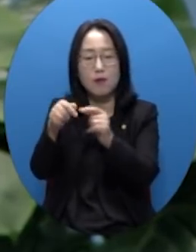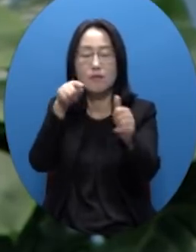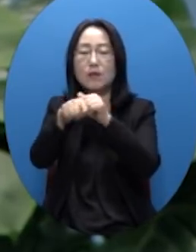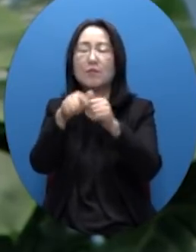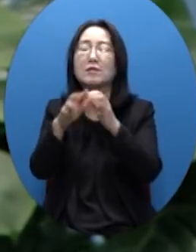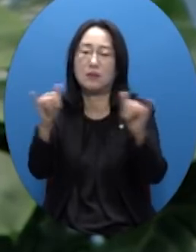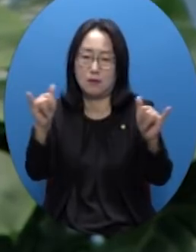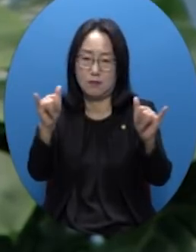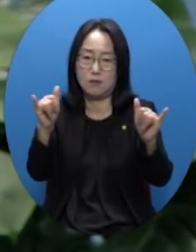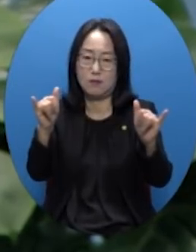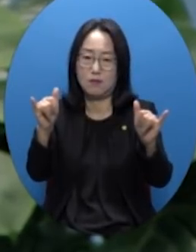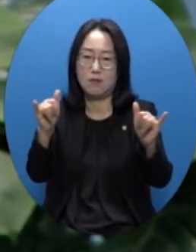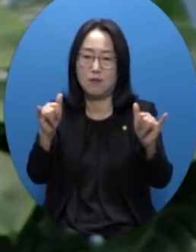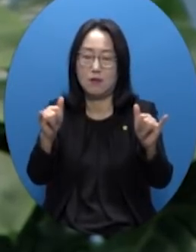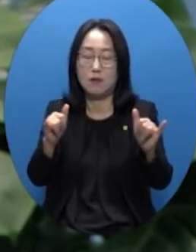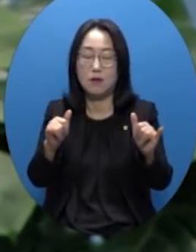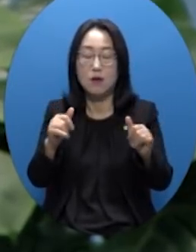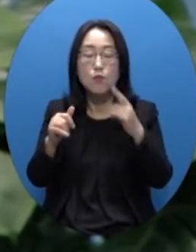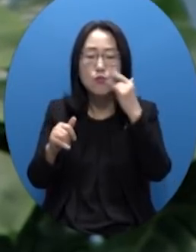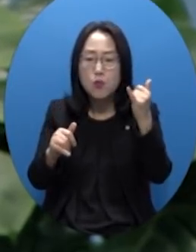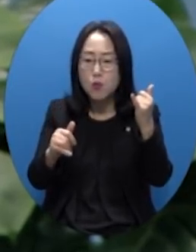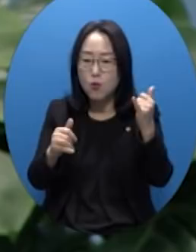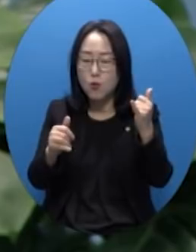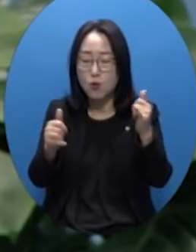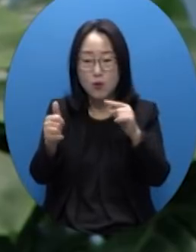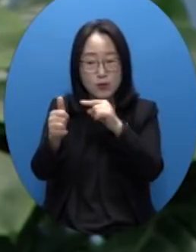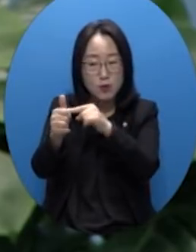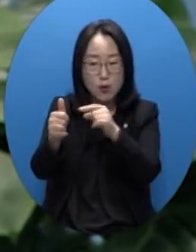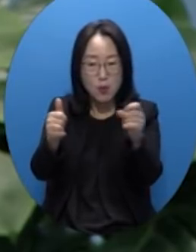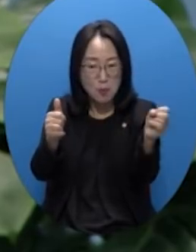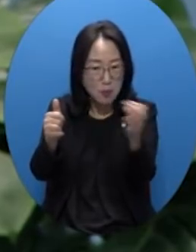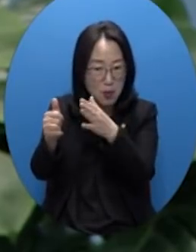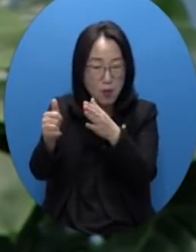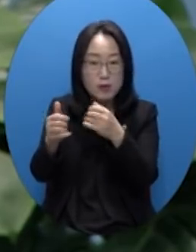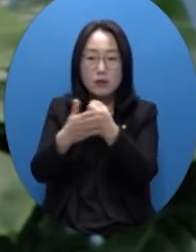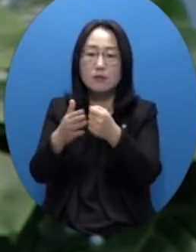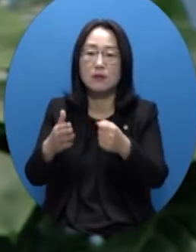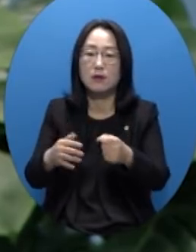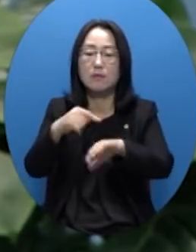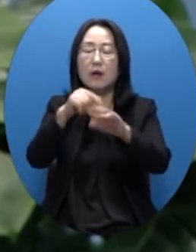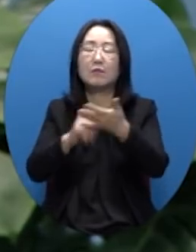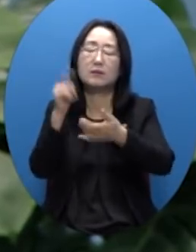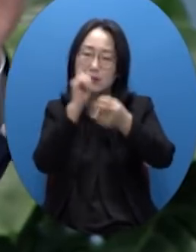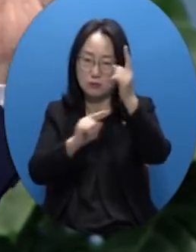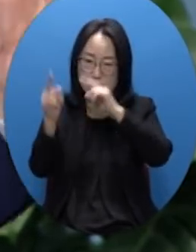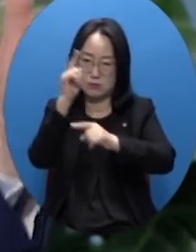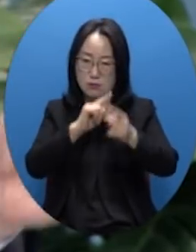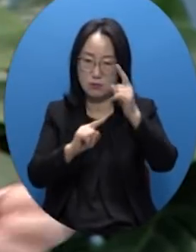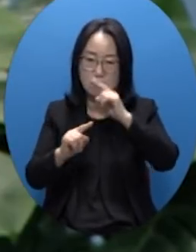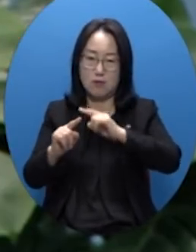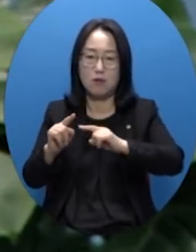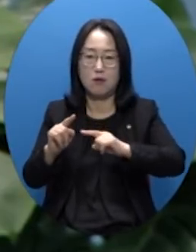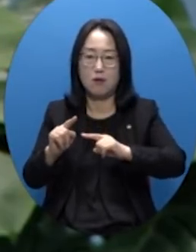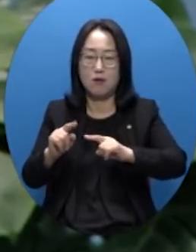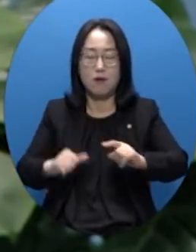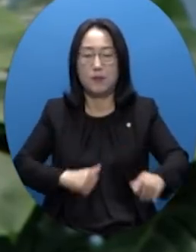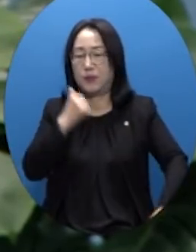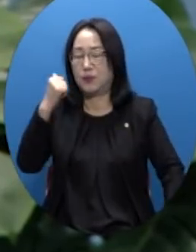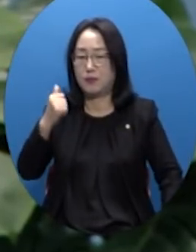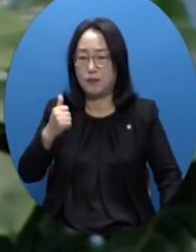받았을 때 그 돌이 받았던 그 마음의 상처가 독이 되어서 어떤 분의